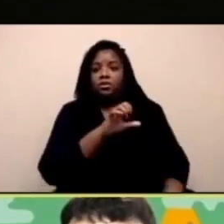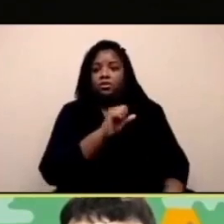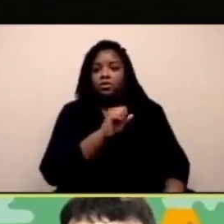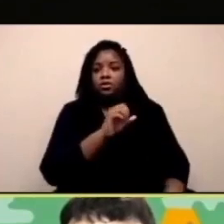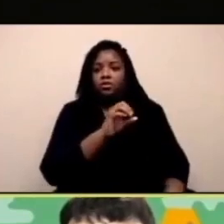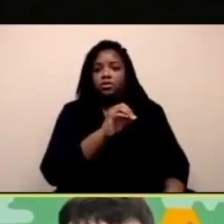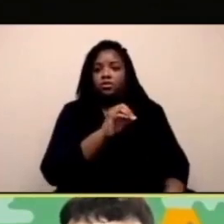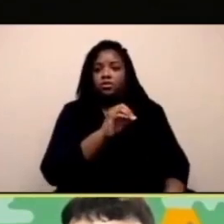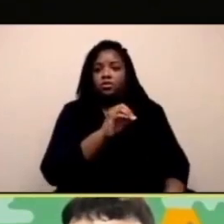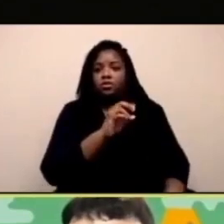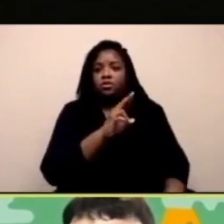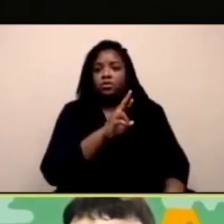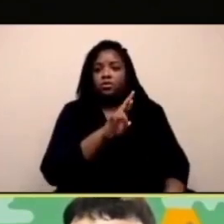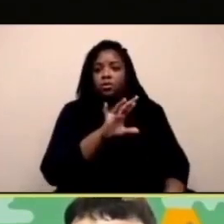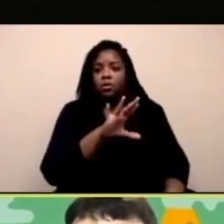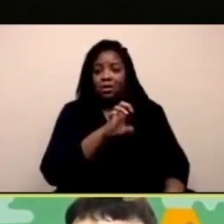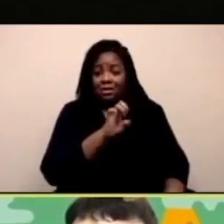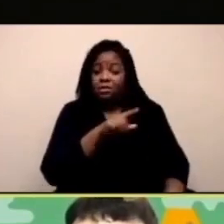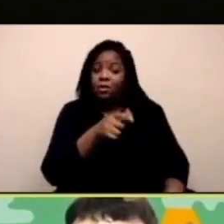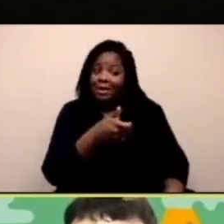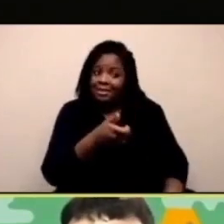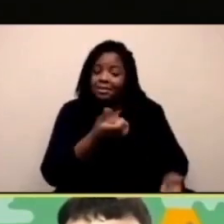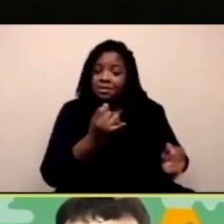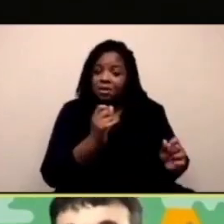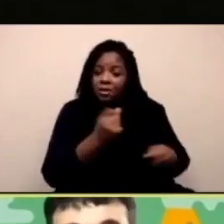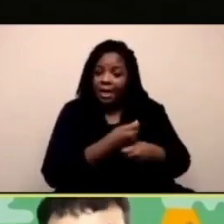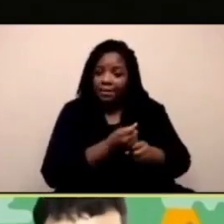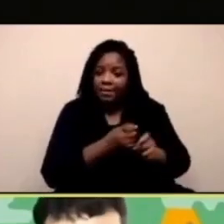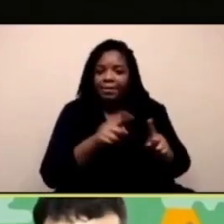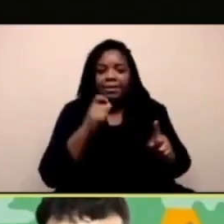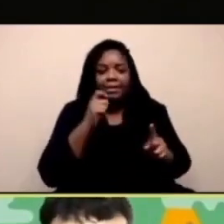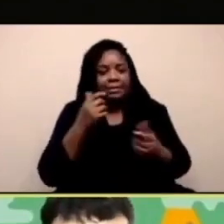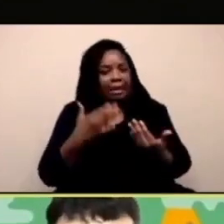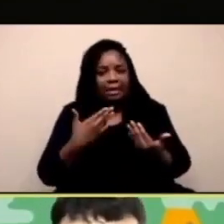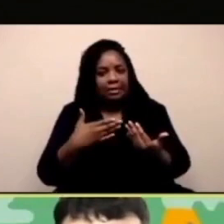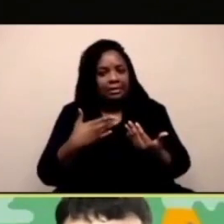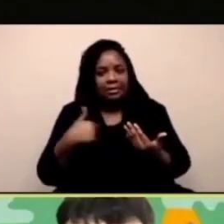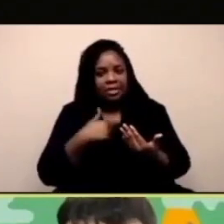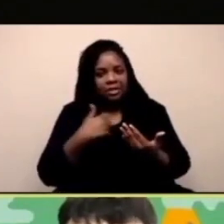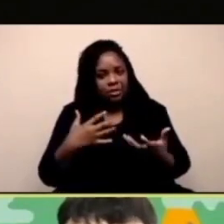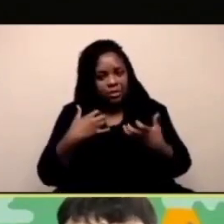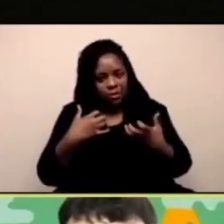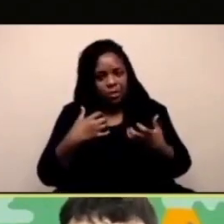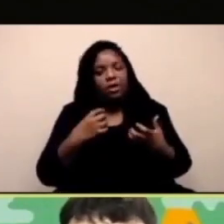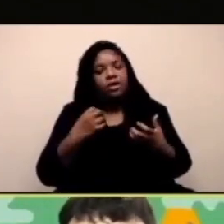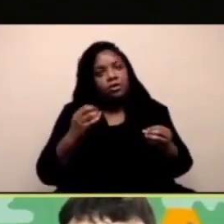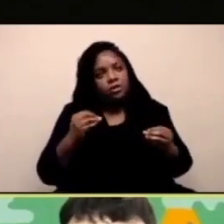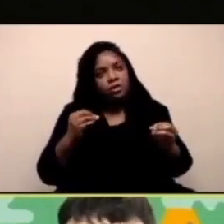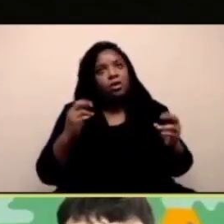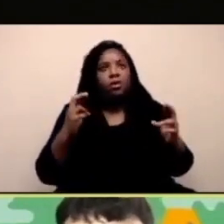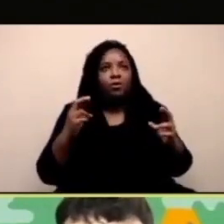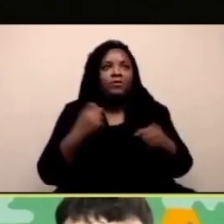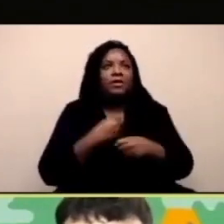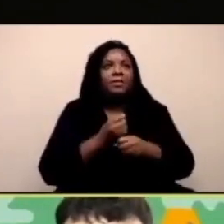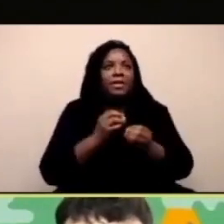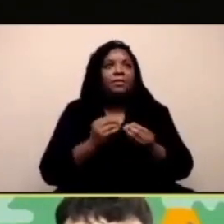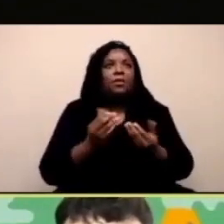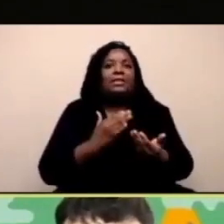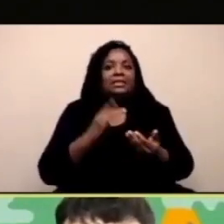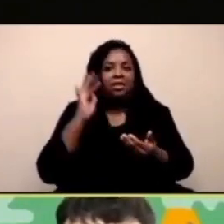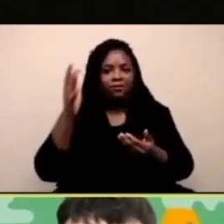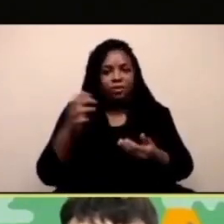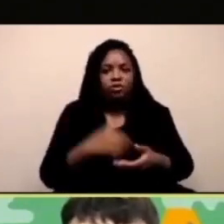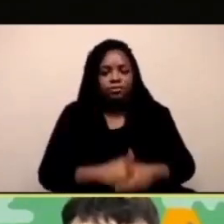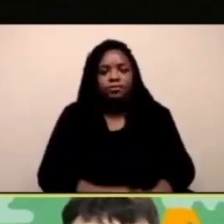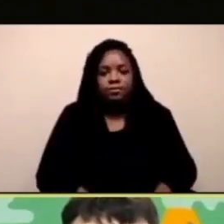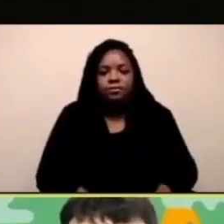がなくなってますスクラッチ3は実はとオープン